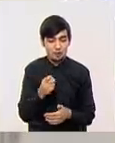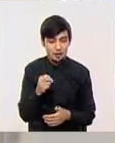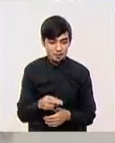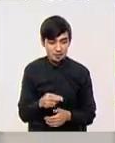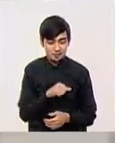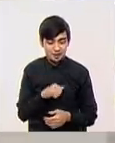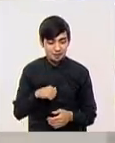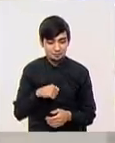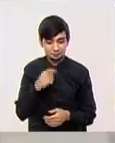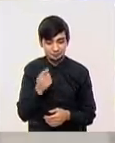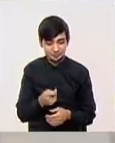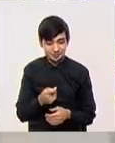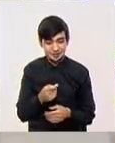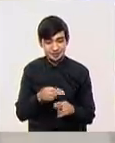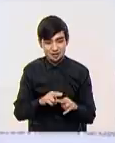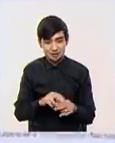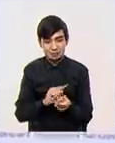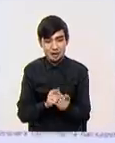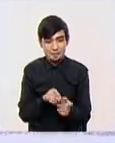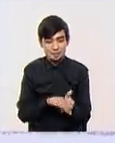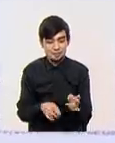төменгі шек өзгеріссіз қалып отыр.